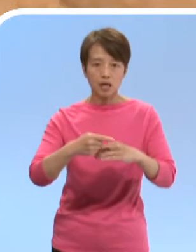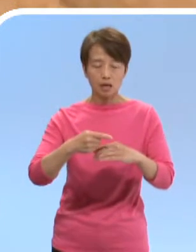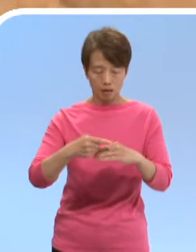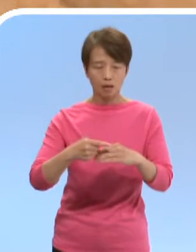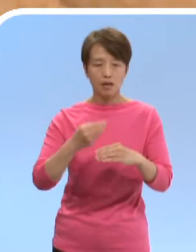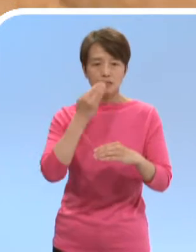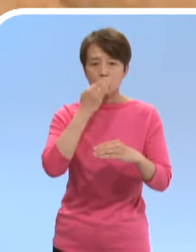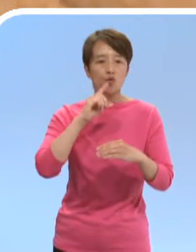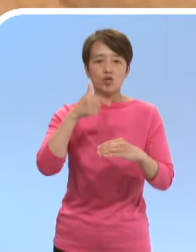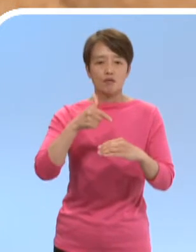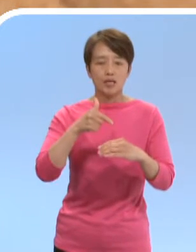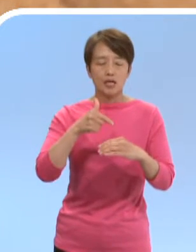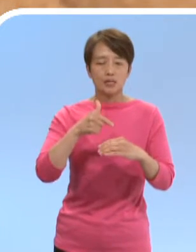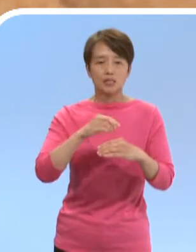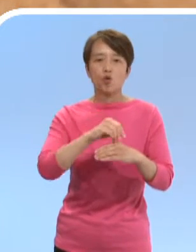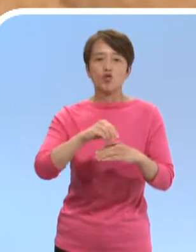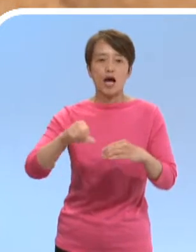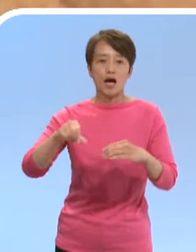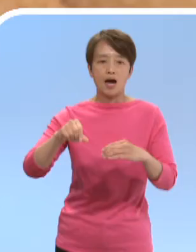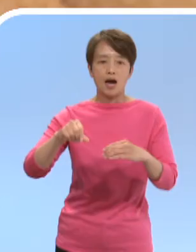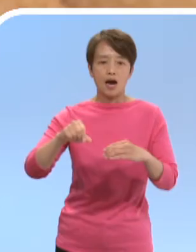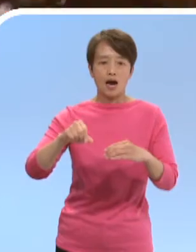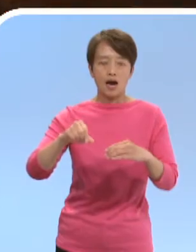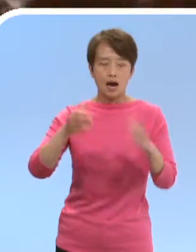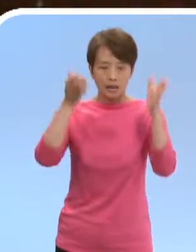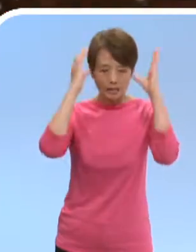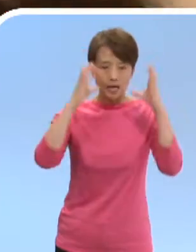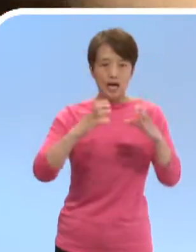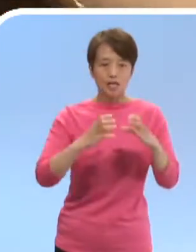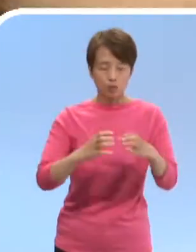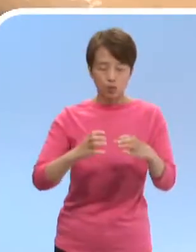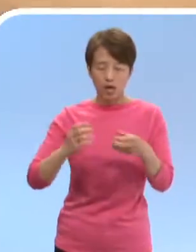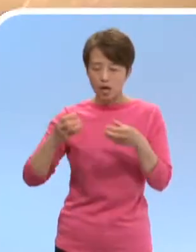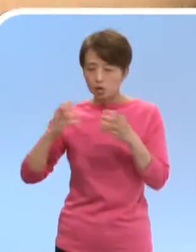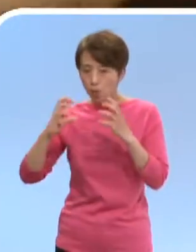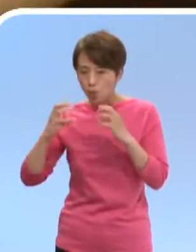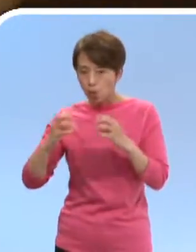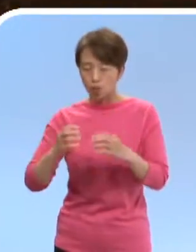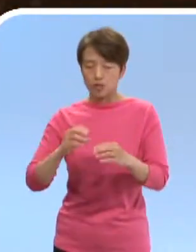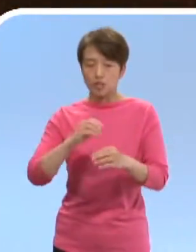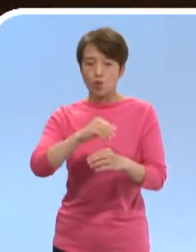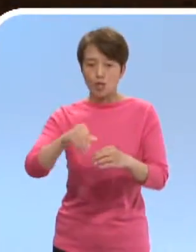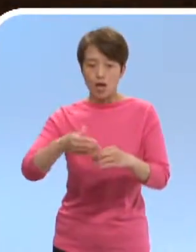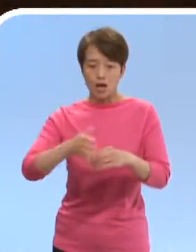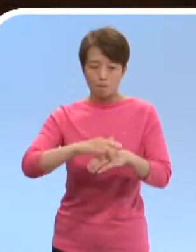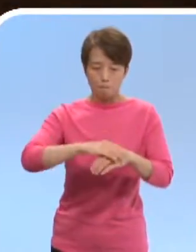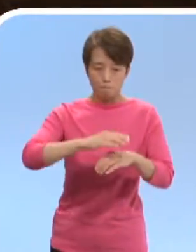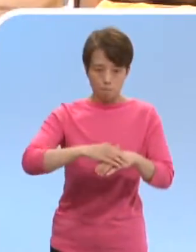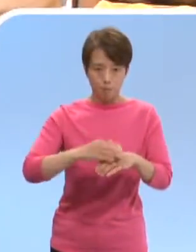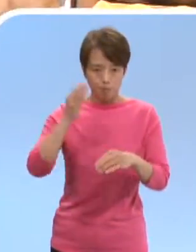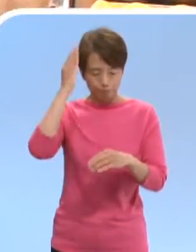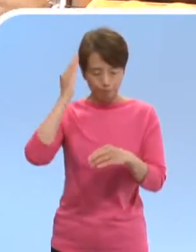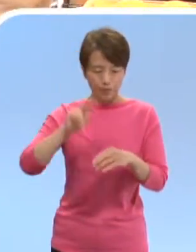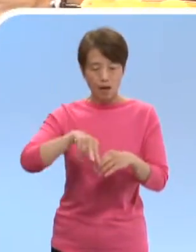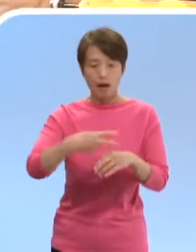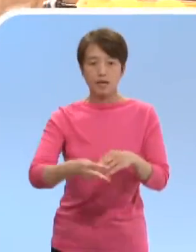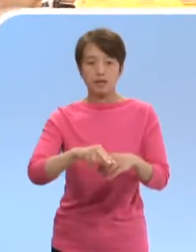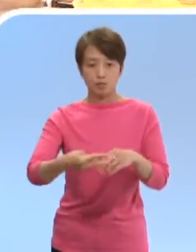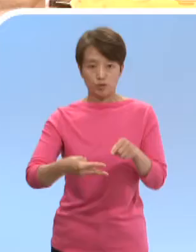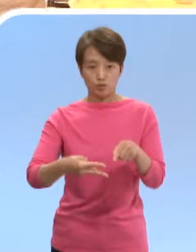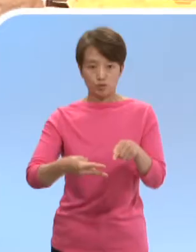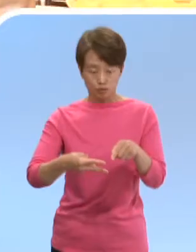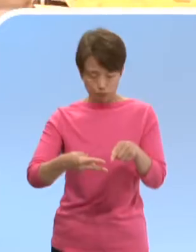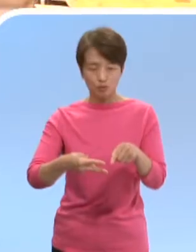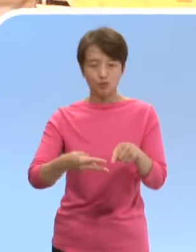ているのがお砂糖じゃなくて穀物粉って言って、じゃがいもとトウモロコシの粉をミックスしたのをつけて揚げてるんです